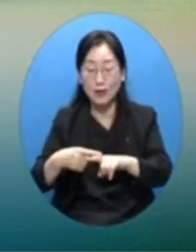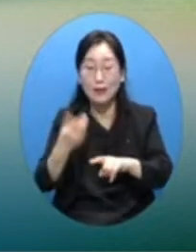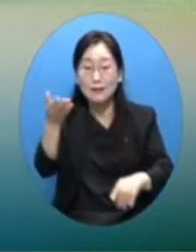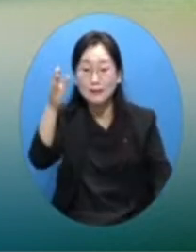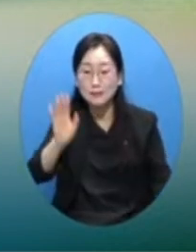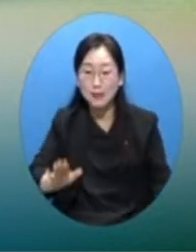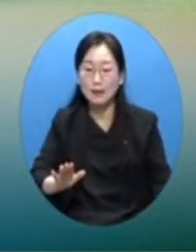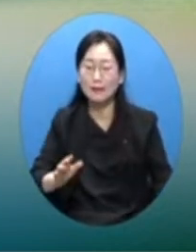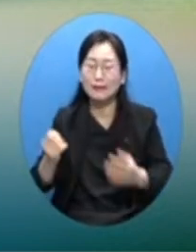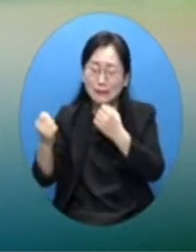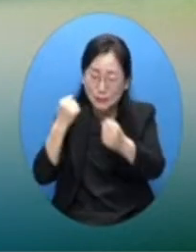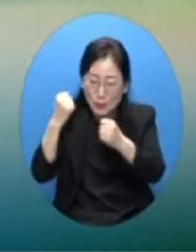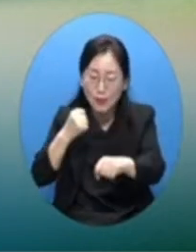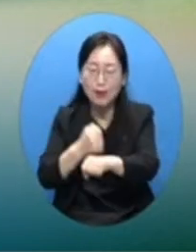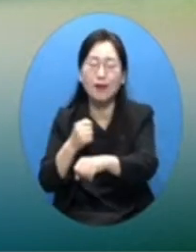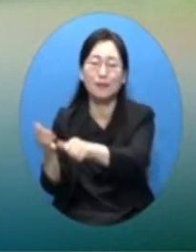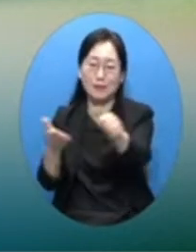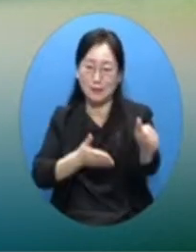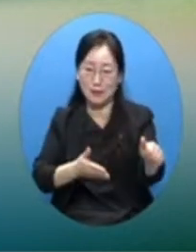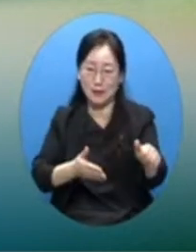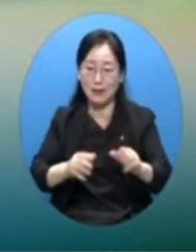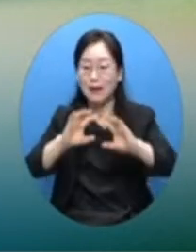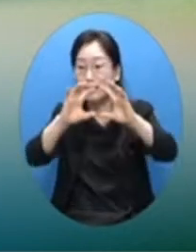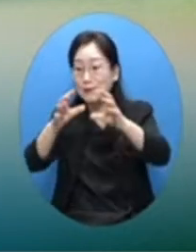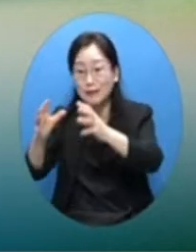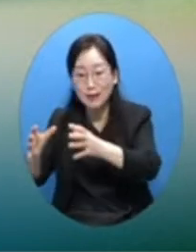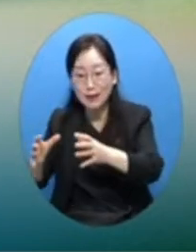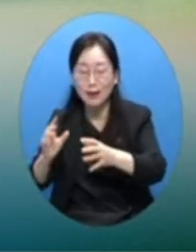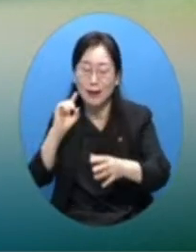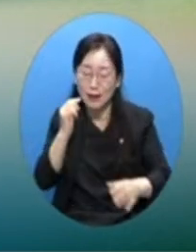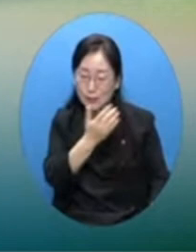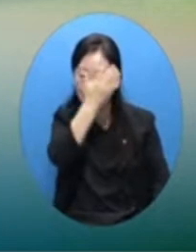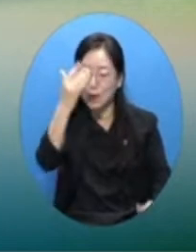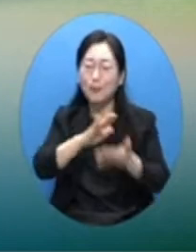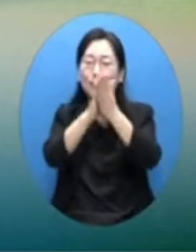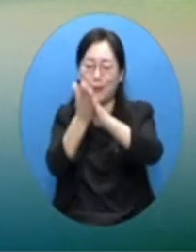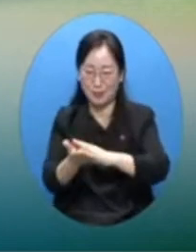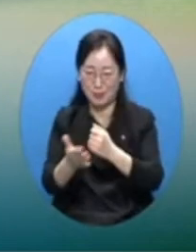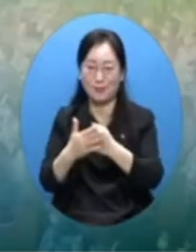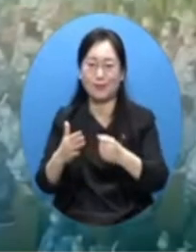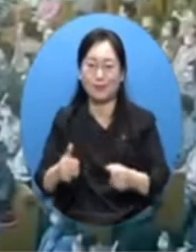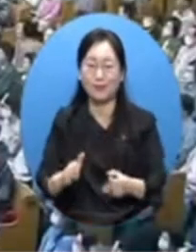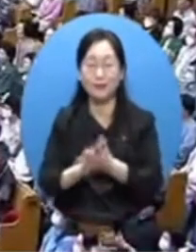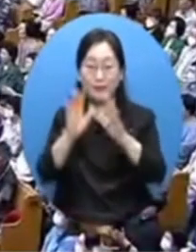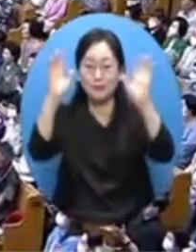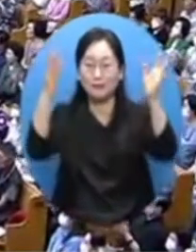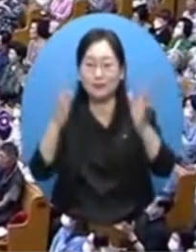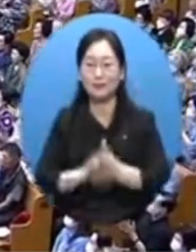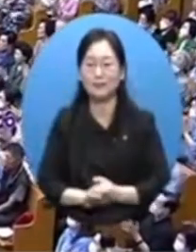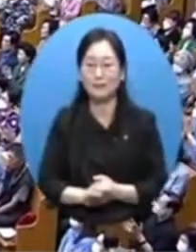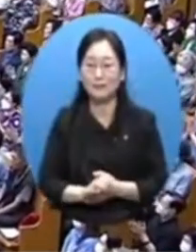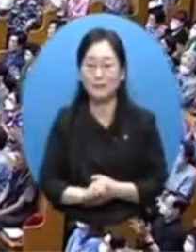하지만 그래도 그렇게 해야 해요. 그래야 세상이 아름다워지는 법이거든요. 할렐루야.